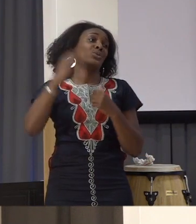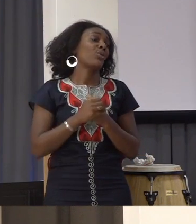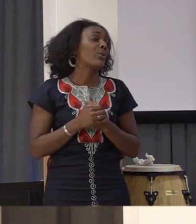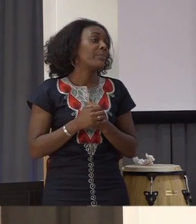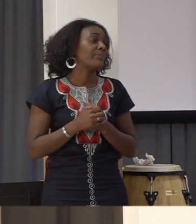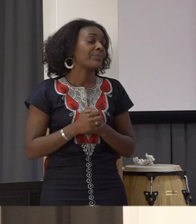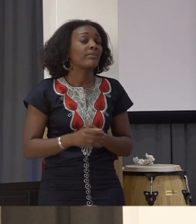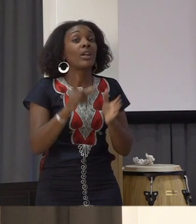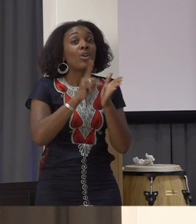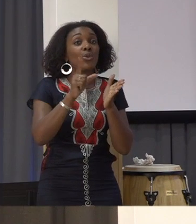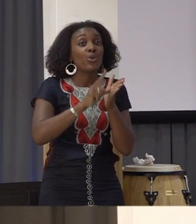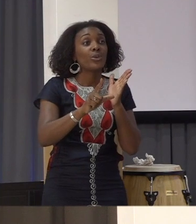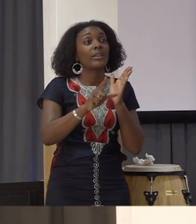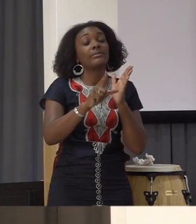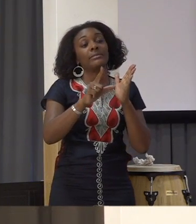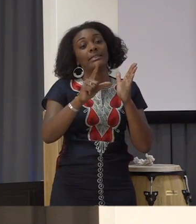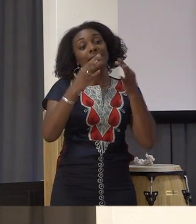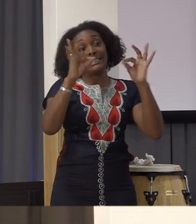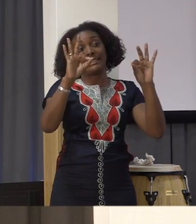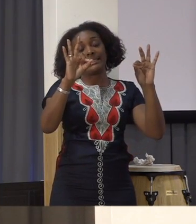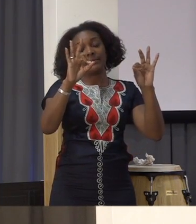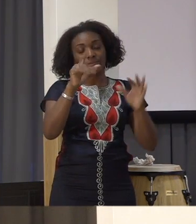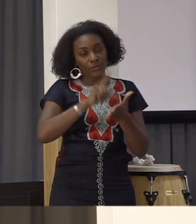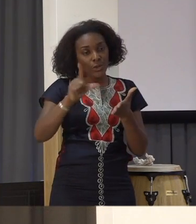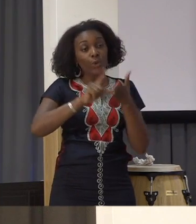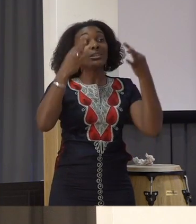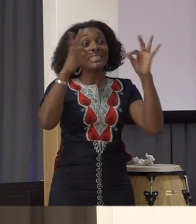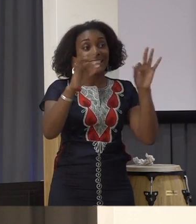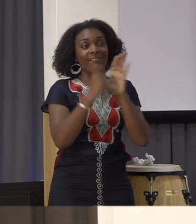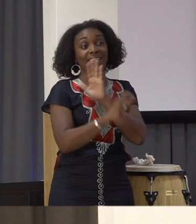Luc chapitre 10, verset 21, un peu plus haut. Luc 10, 21.